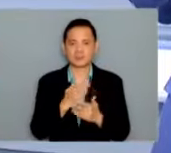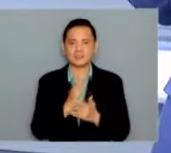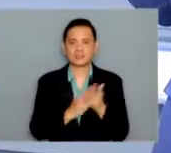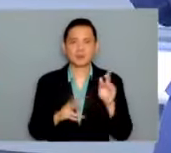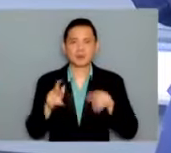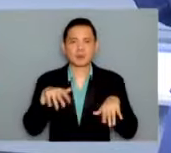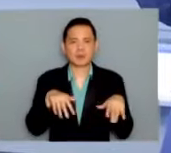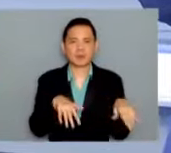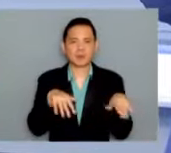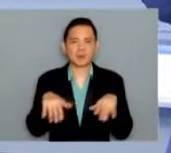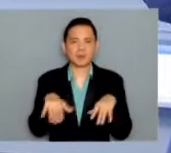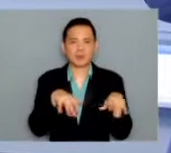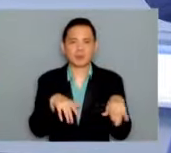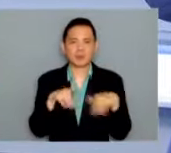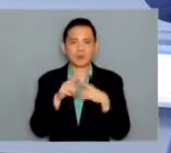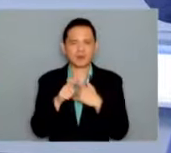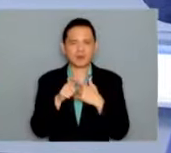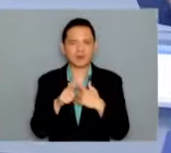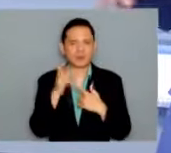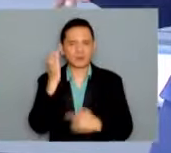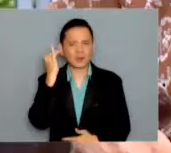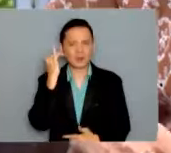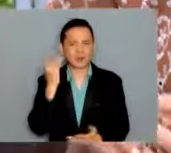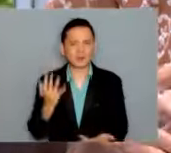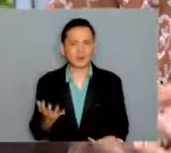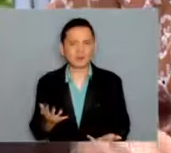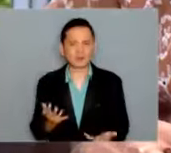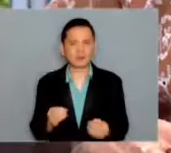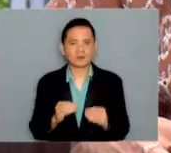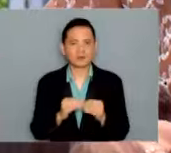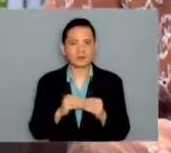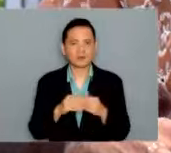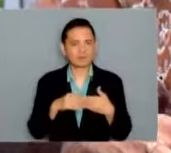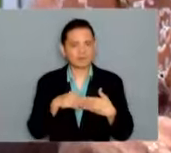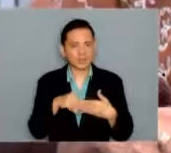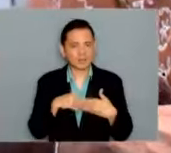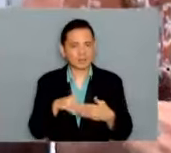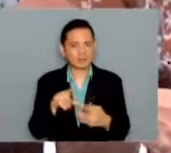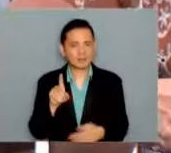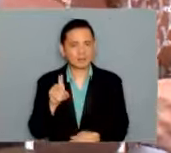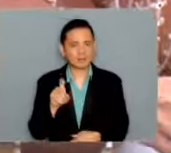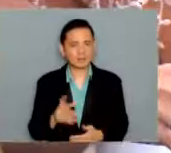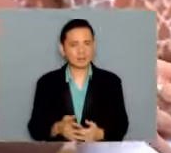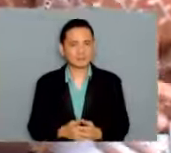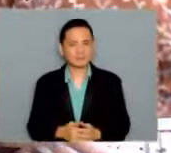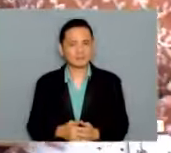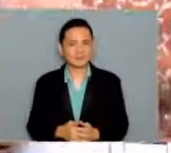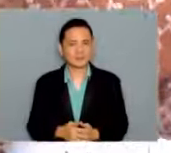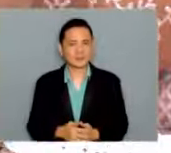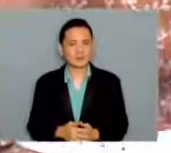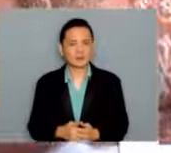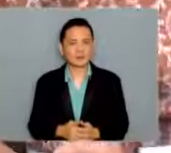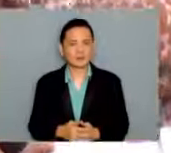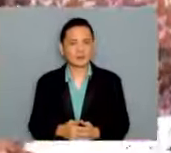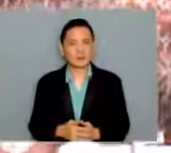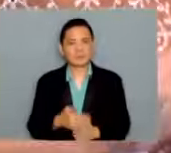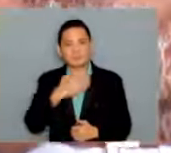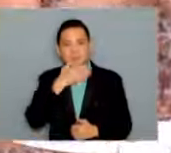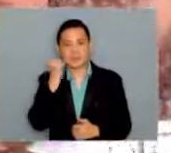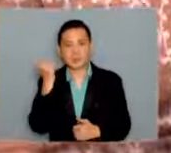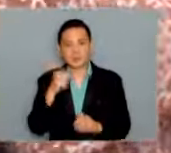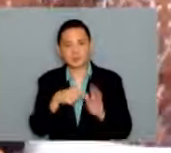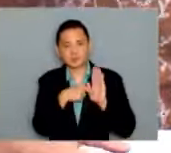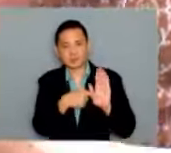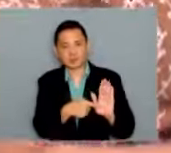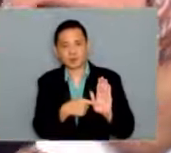Bakit? Bakit mas para loose? Para loose, oo. Kangaroo type. Pero para mas maganda yung format, mukhang...